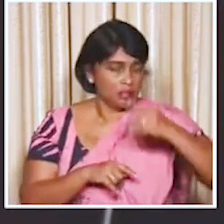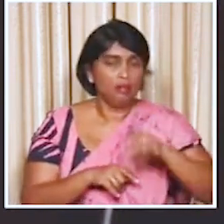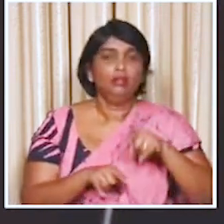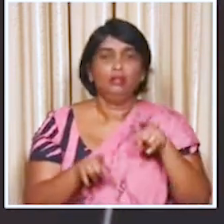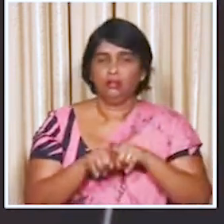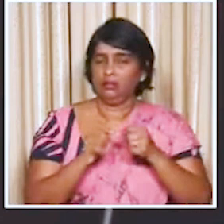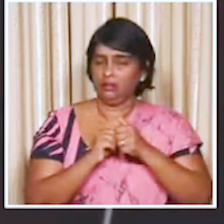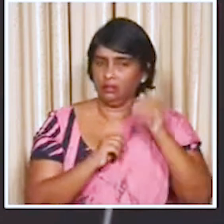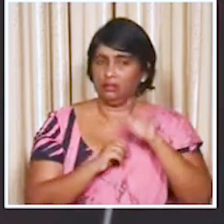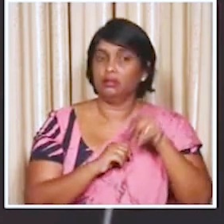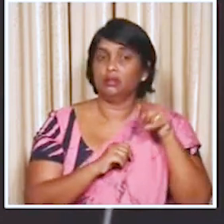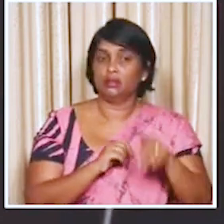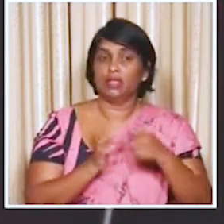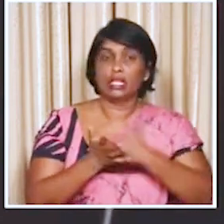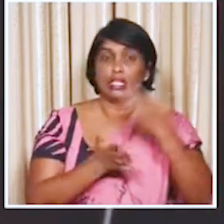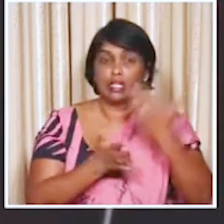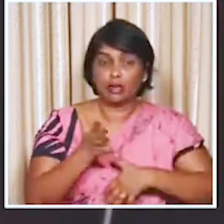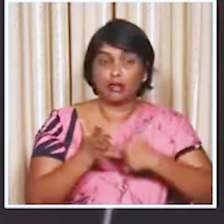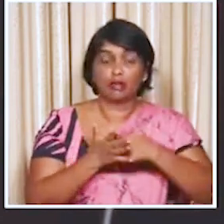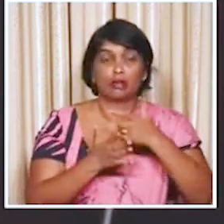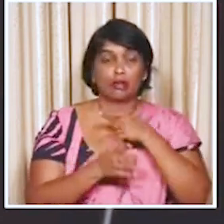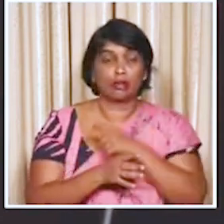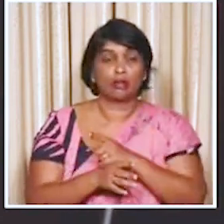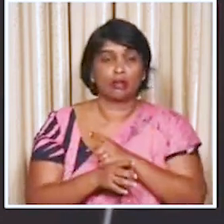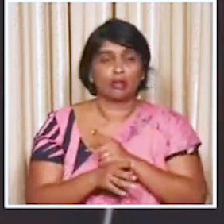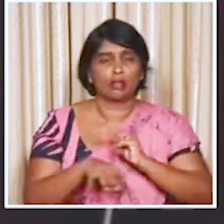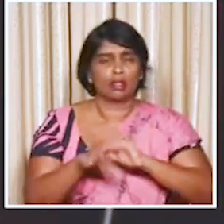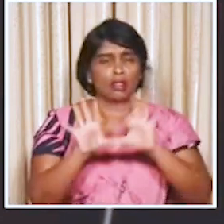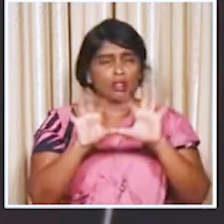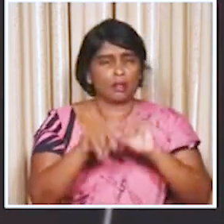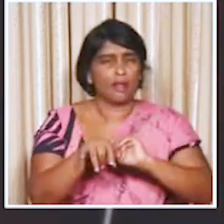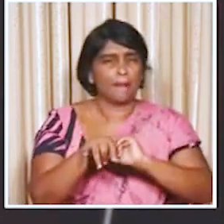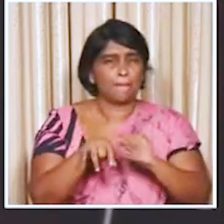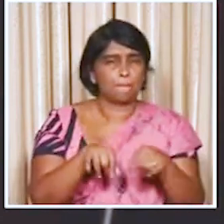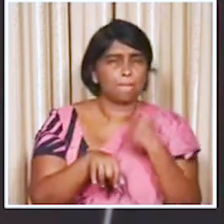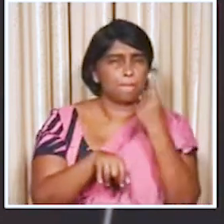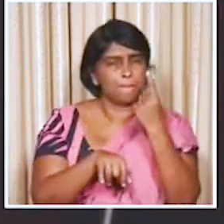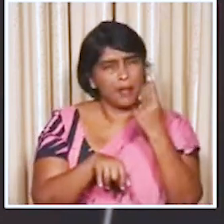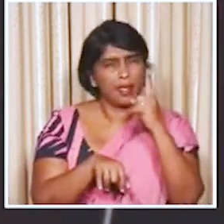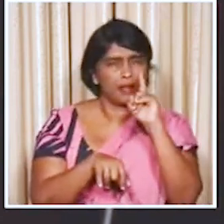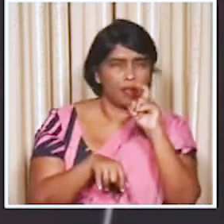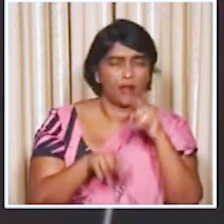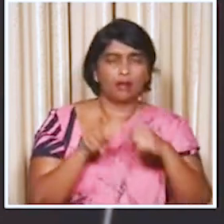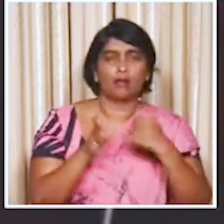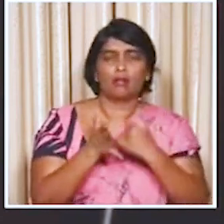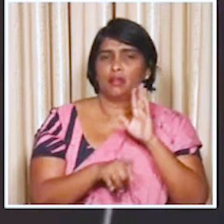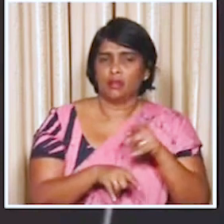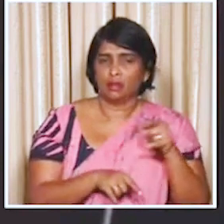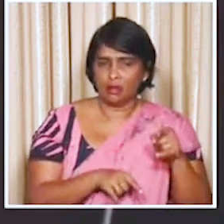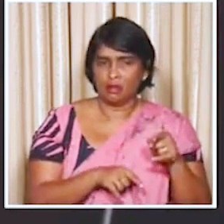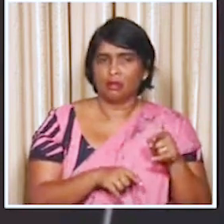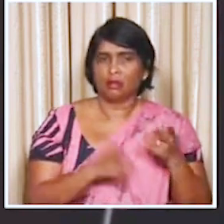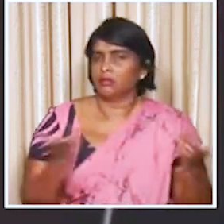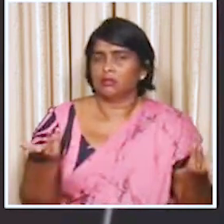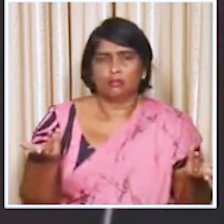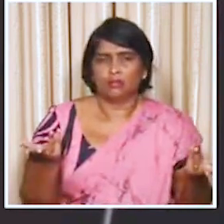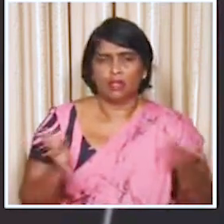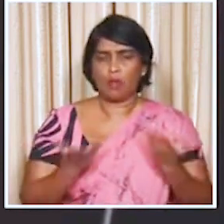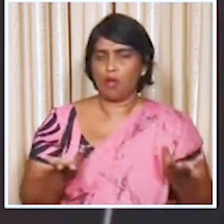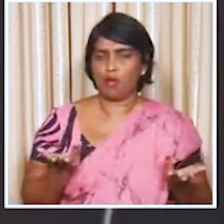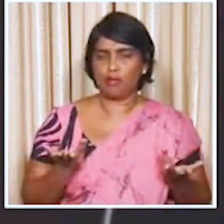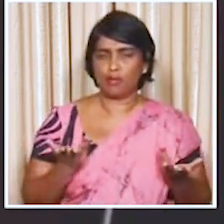me kawin awa. Me report sel hati atas hamba binadi anu akat me kohyari daruwe apa yang ujian itu lakuin awa. Mukad me